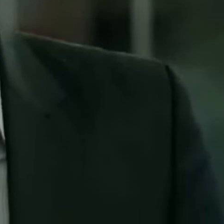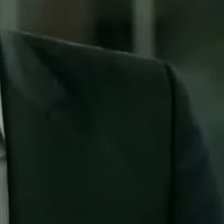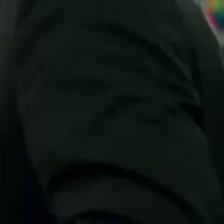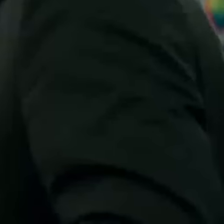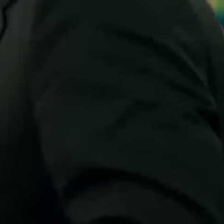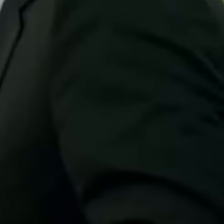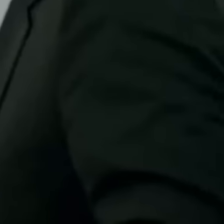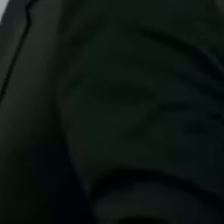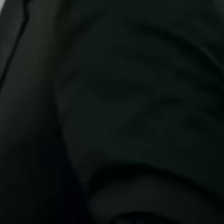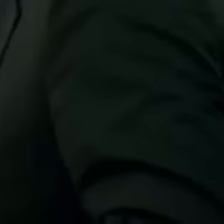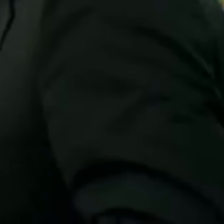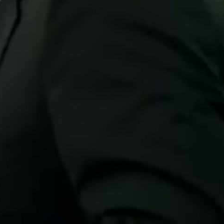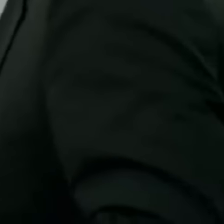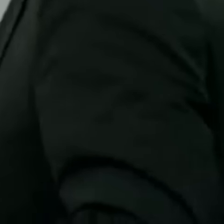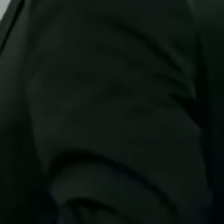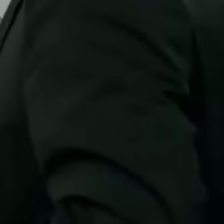sildi.